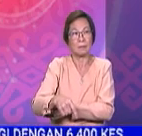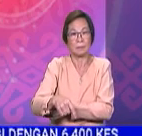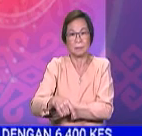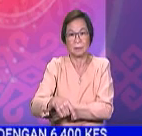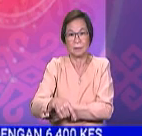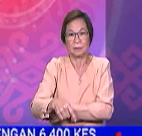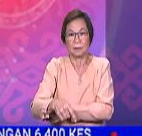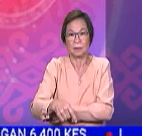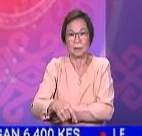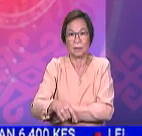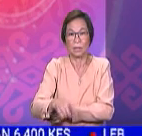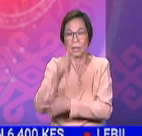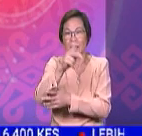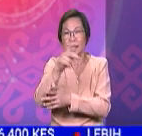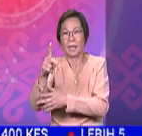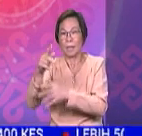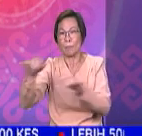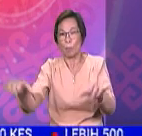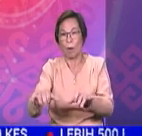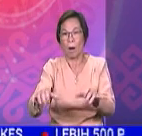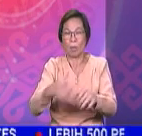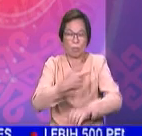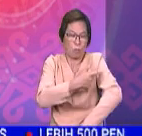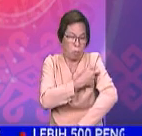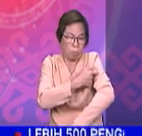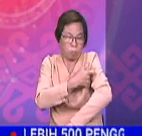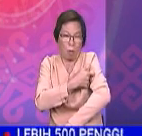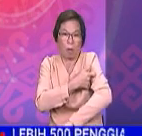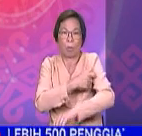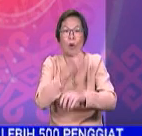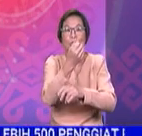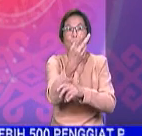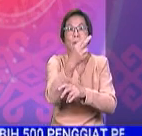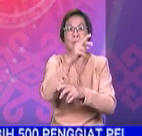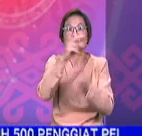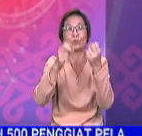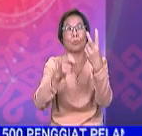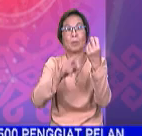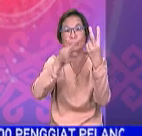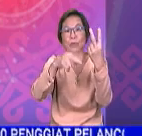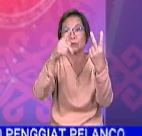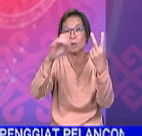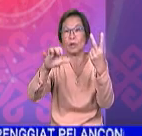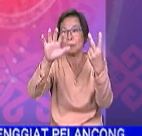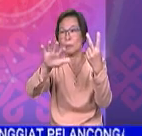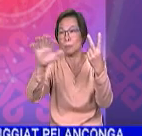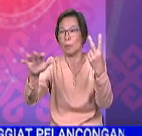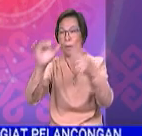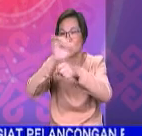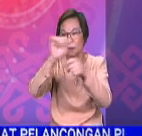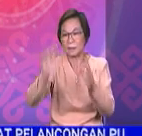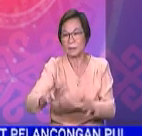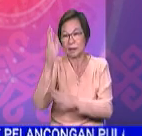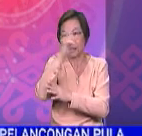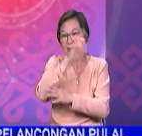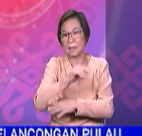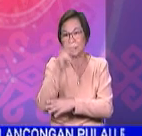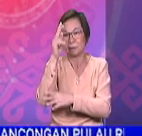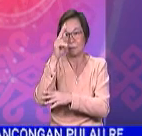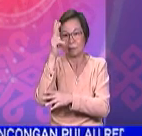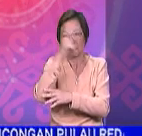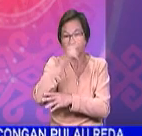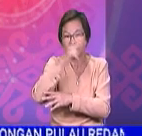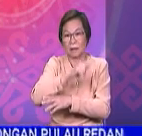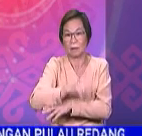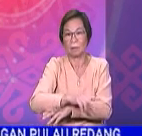wanita putih selalu menjalankan pemfaktoran seramai 12150 5 penjawat awam kerajaan negeri